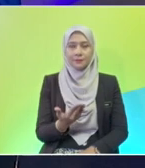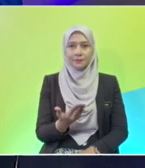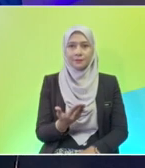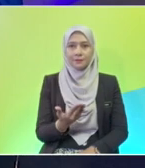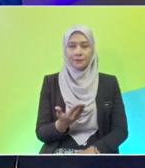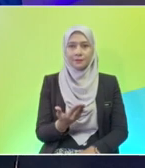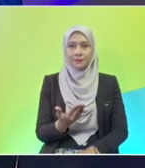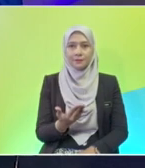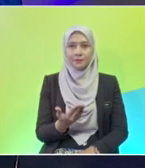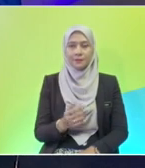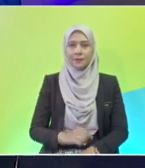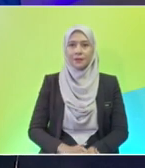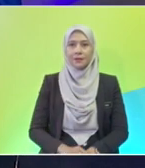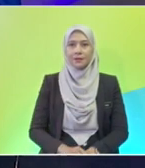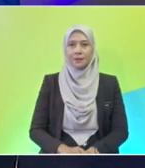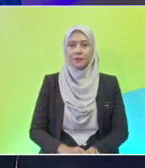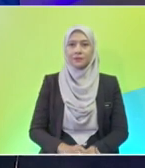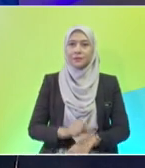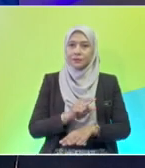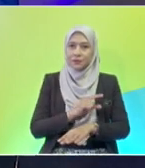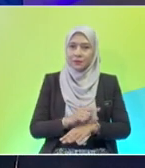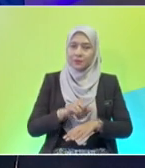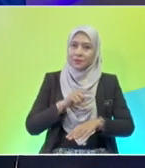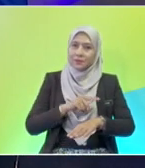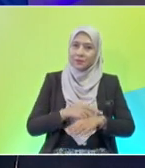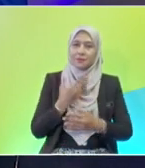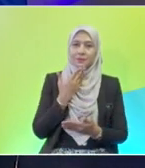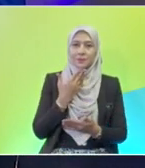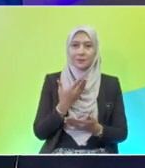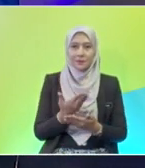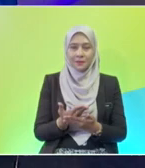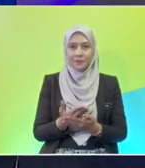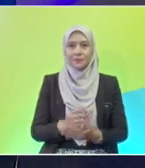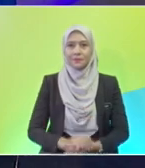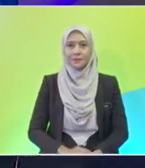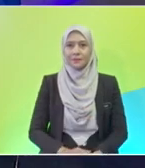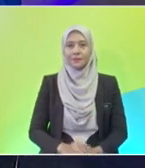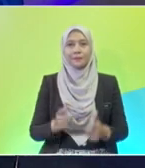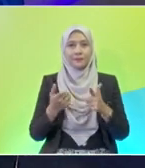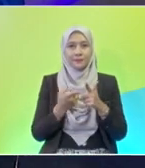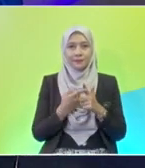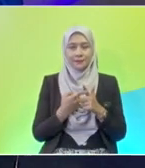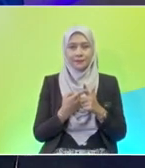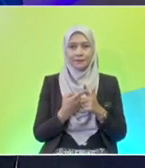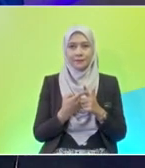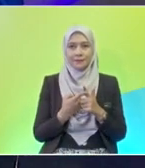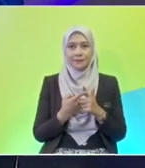tetapkan dan prestasi kita akan terganggu Kemudian yang kedua ini